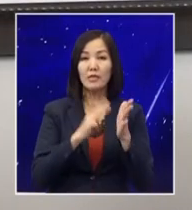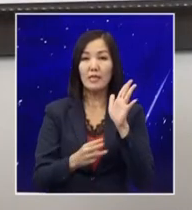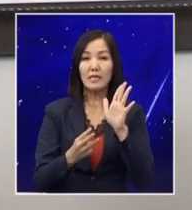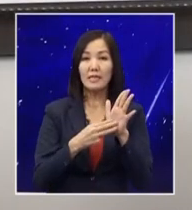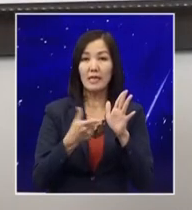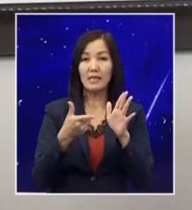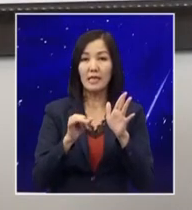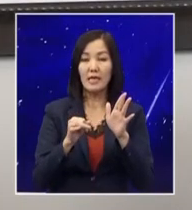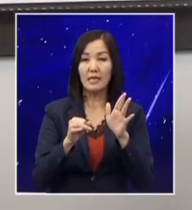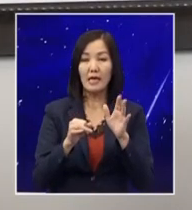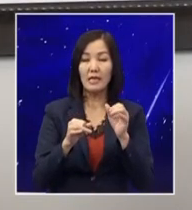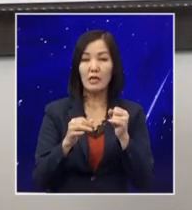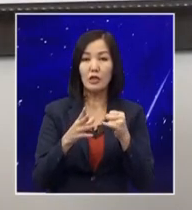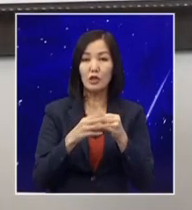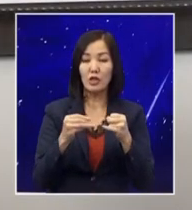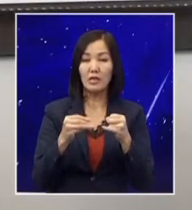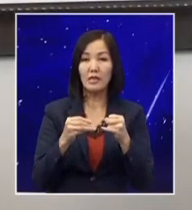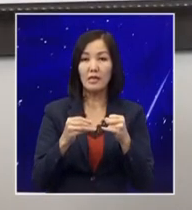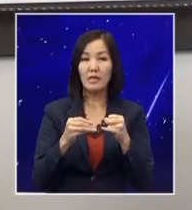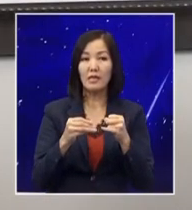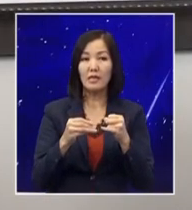588 гектар жерлер уже